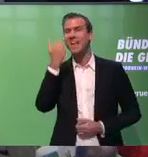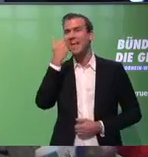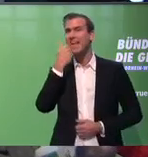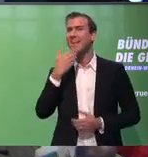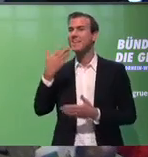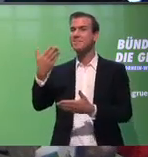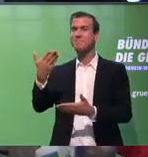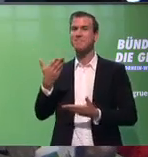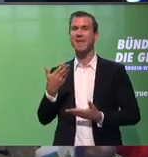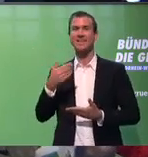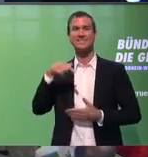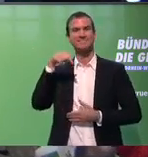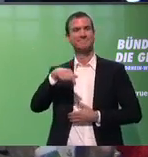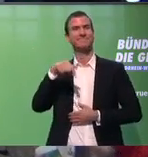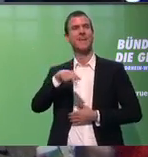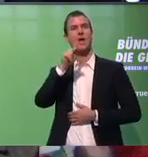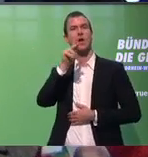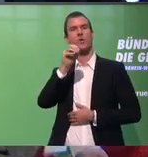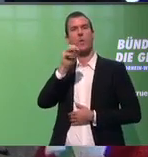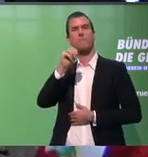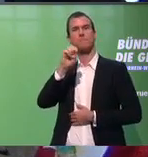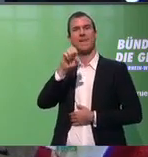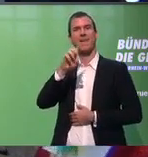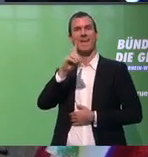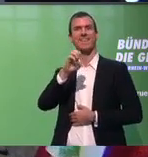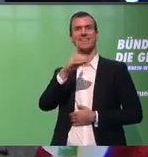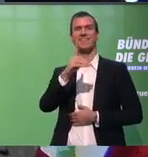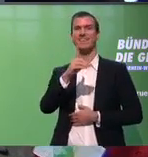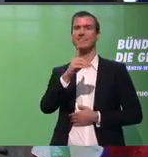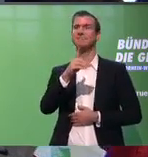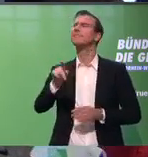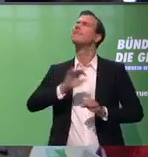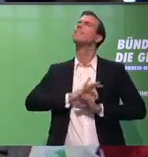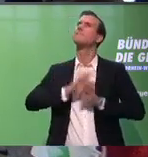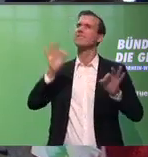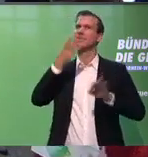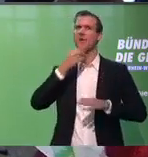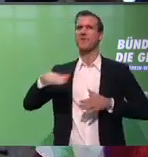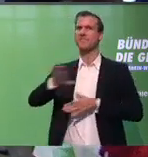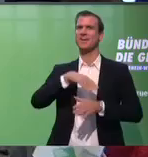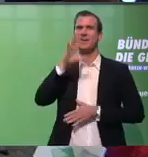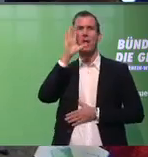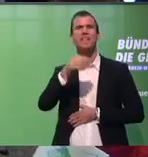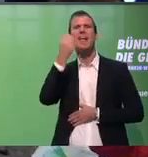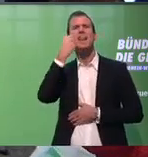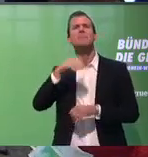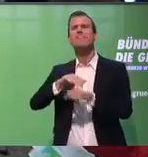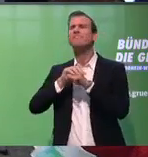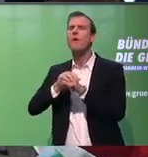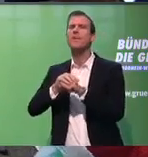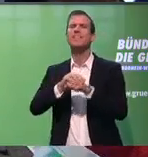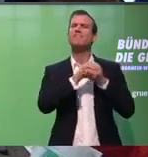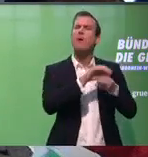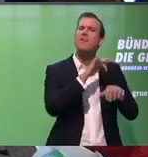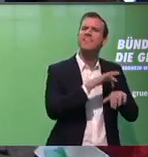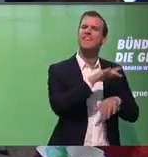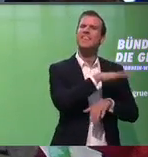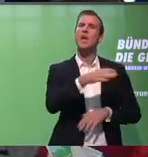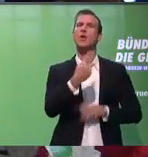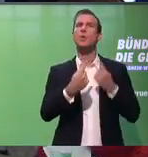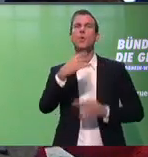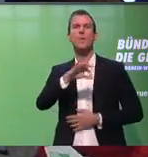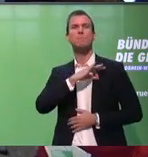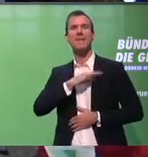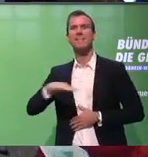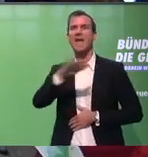Gäste hier im Komet, im wunderschönen Köln, liebe Freundinnen und Freunde aus der Grünen Partei,